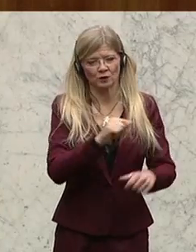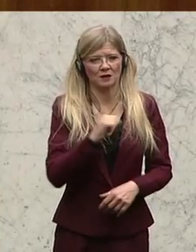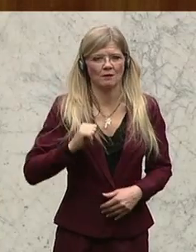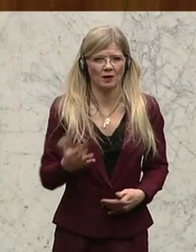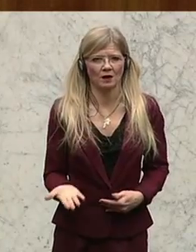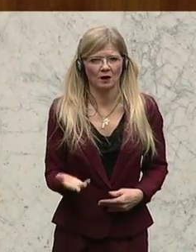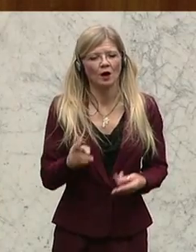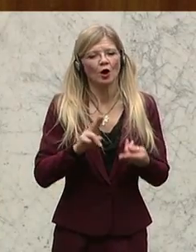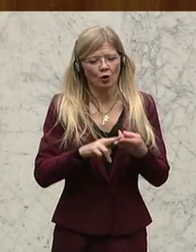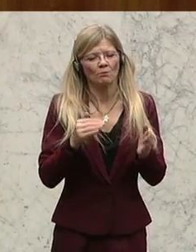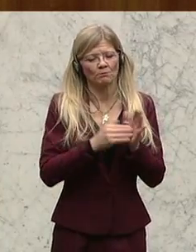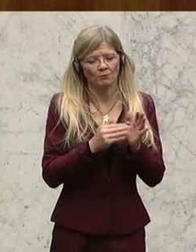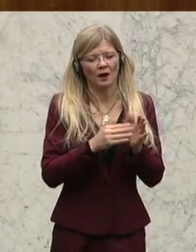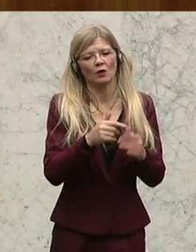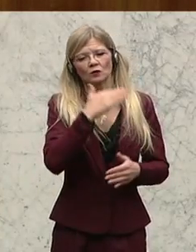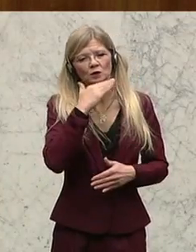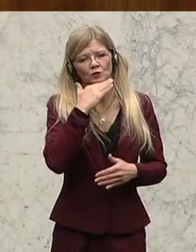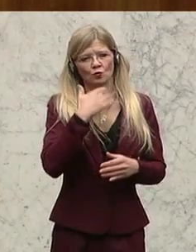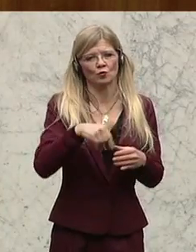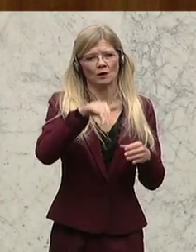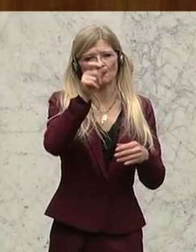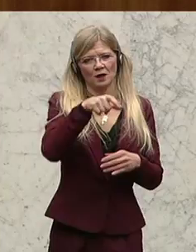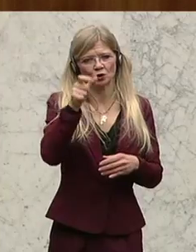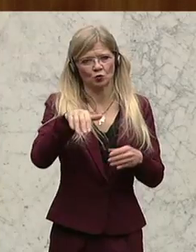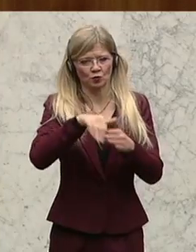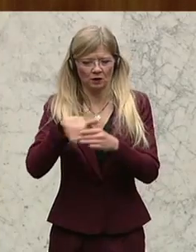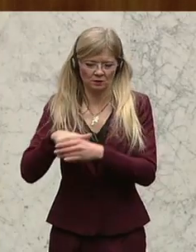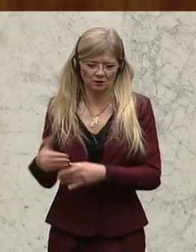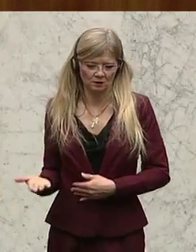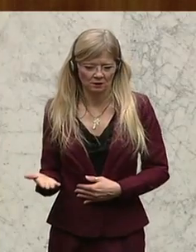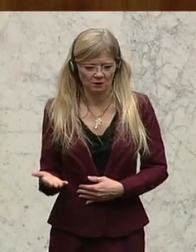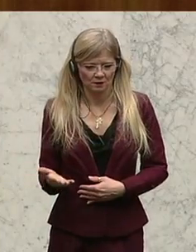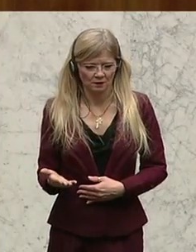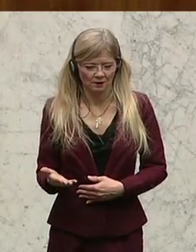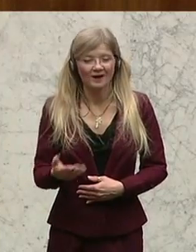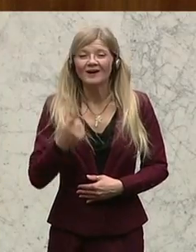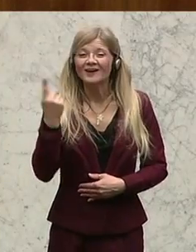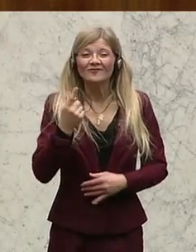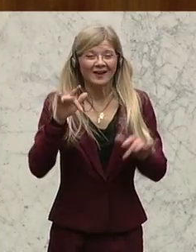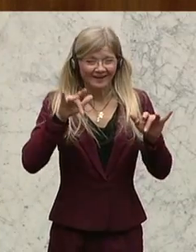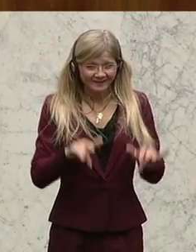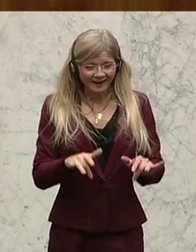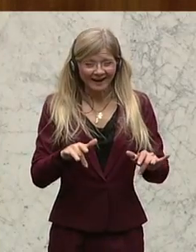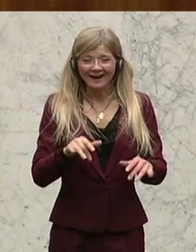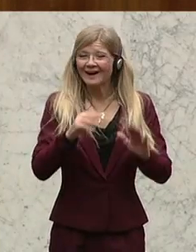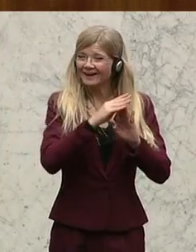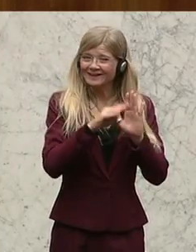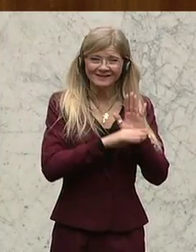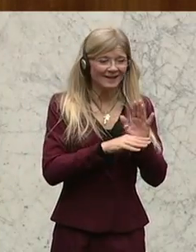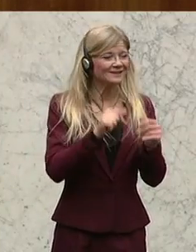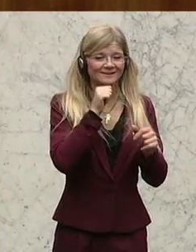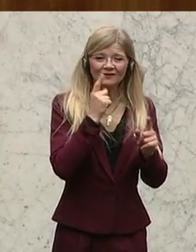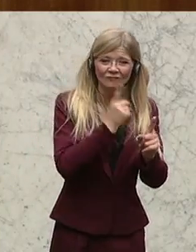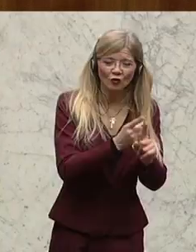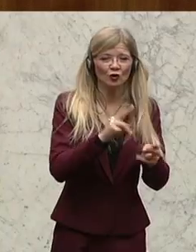wir ausreichend Personal in jeder Hinsicht. Und wer sich bei uns nicht an die Gesetze und an den Rechtsstaat hält, hat bei uns